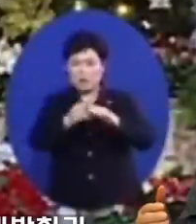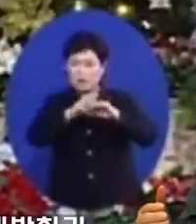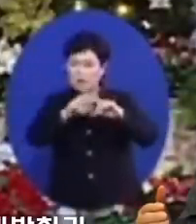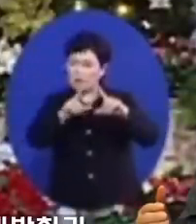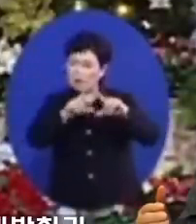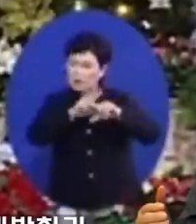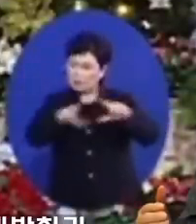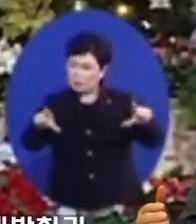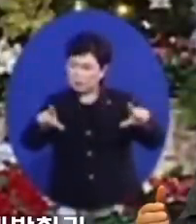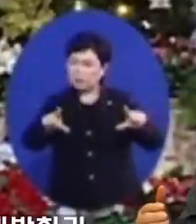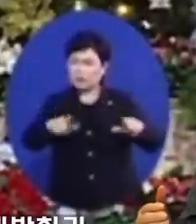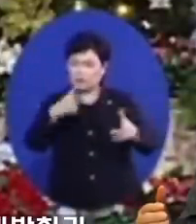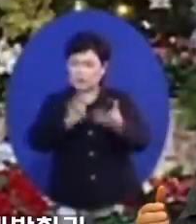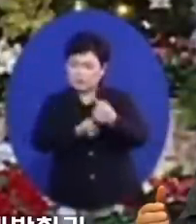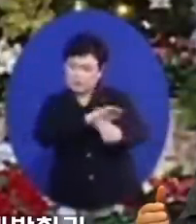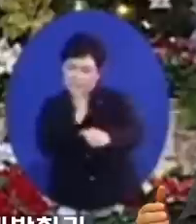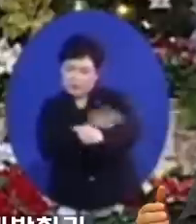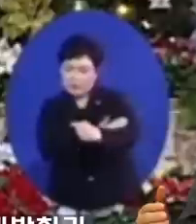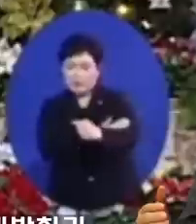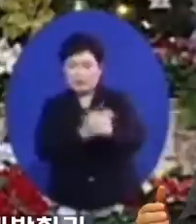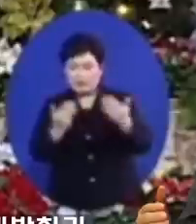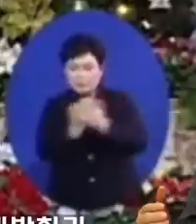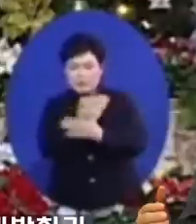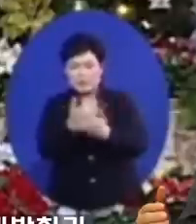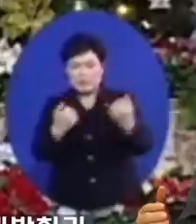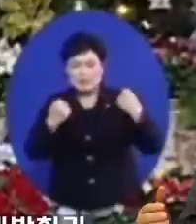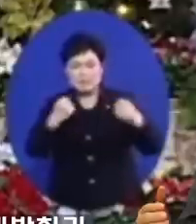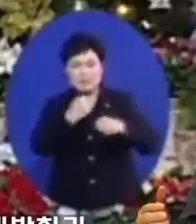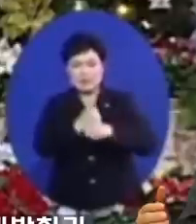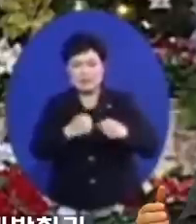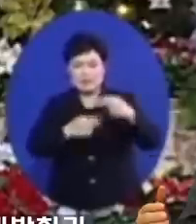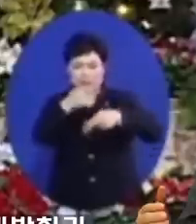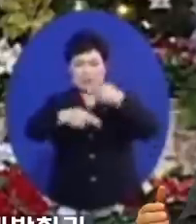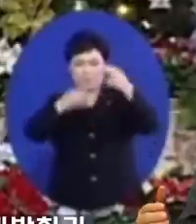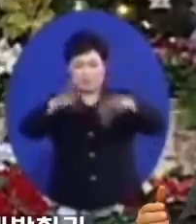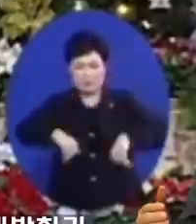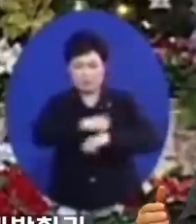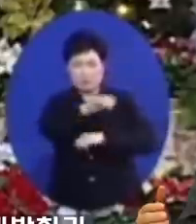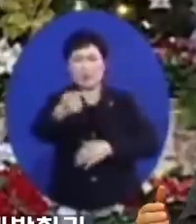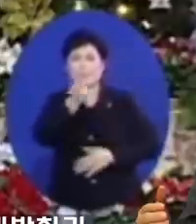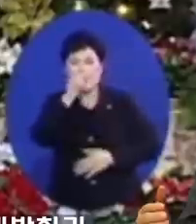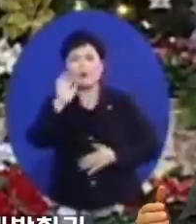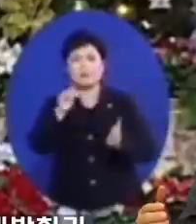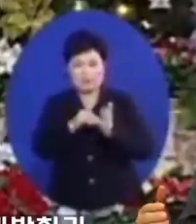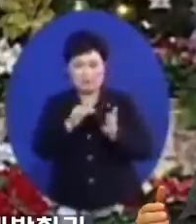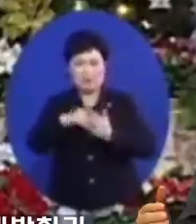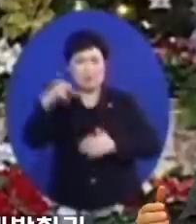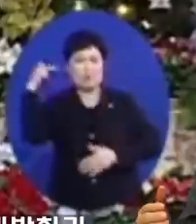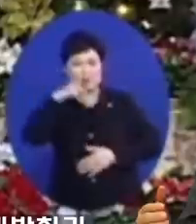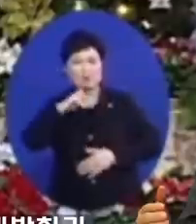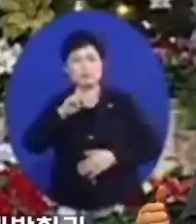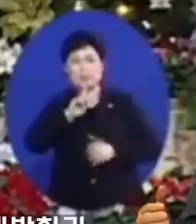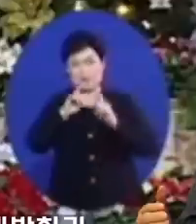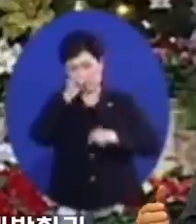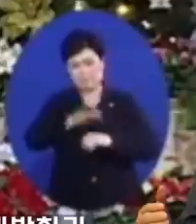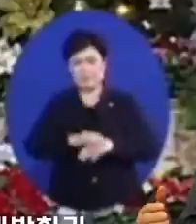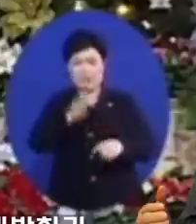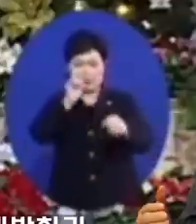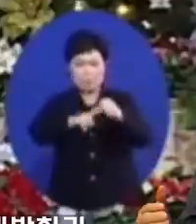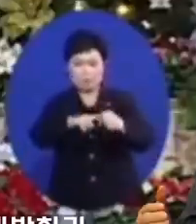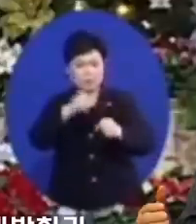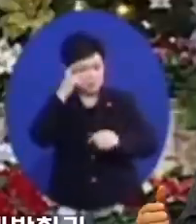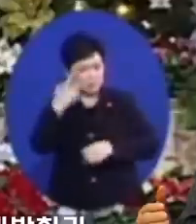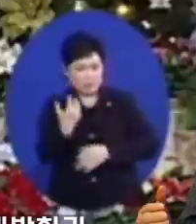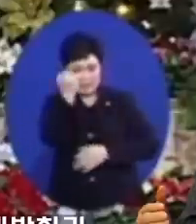가졌던 잠재력 개발의 힘이요, 장벽을 깨는 힘으로 오늘 우리가 배워야 할 것이라고 강조하고 있는 것입니다. 목적의식을